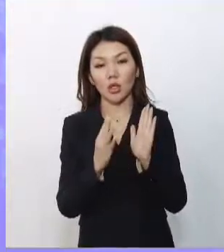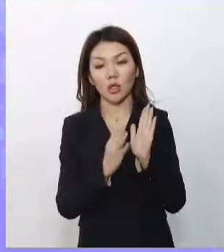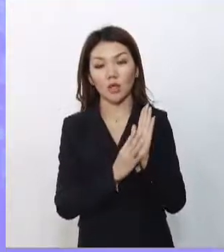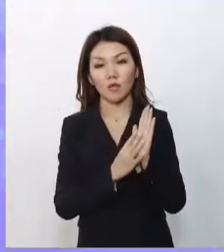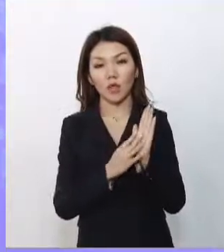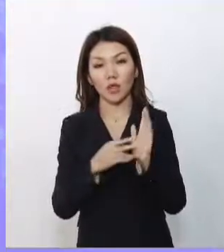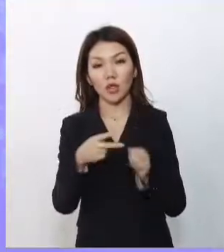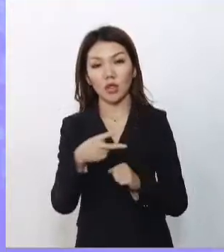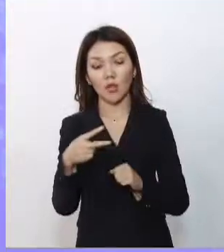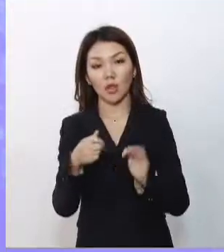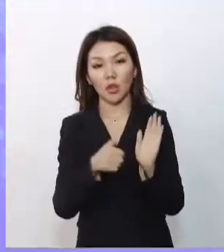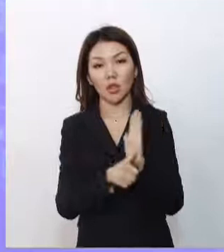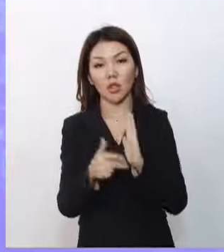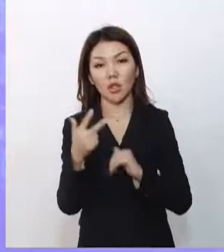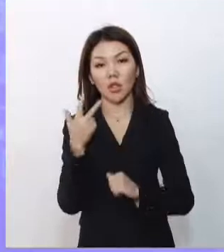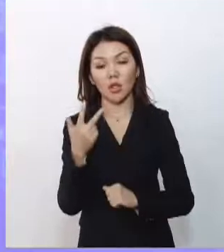63.